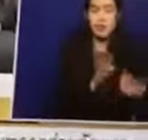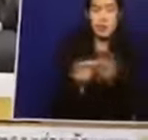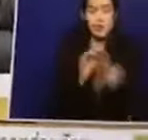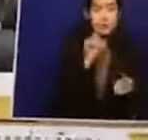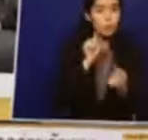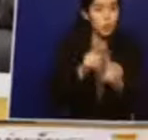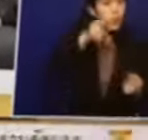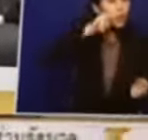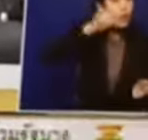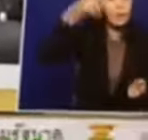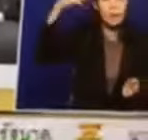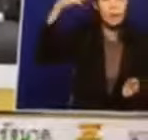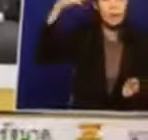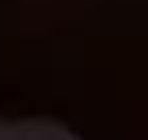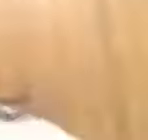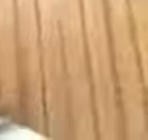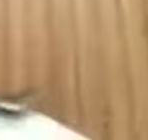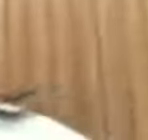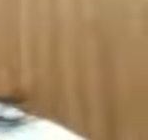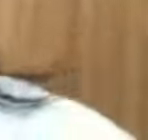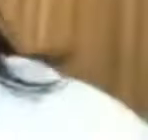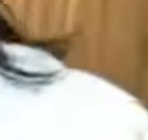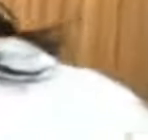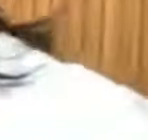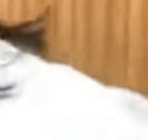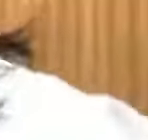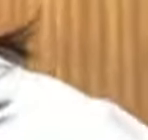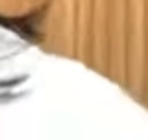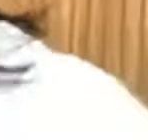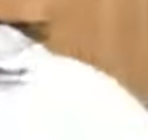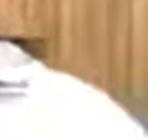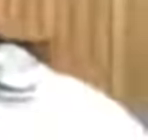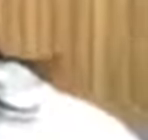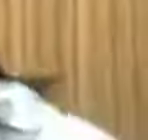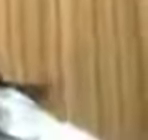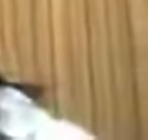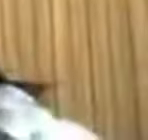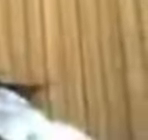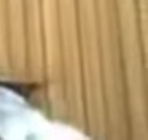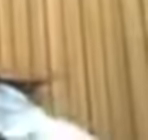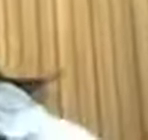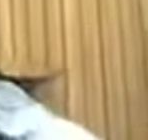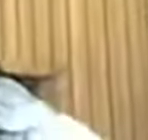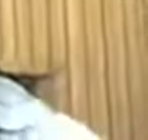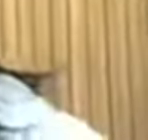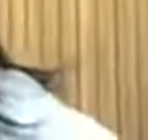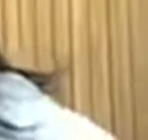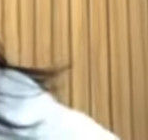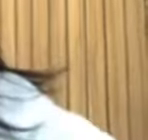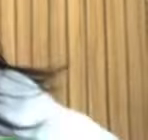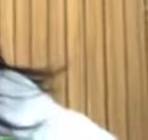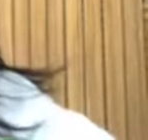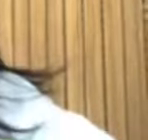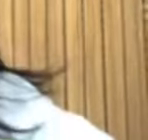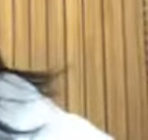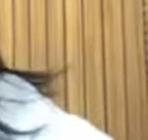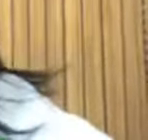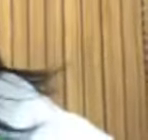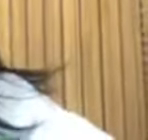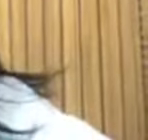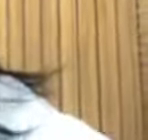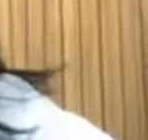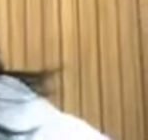ไม่ได้รวมค่ะไม่มั่วนะคะ ค่ะคุณผู้ชมคะก็ตอนนี้ก็เป็นการชี้แจงในเรื่องของเกี่ยวกับบ้านพักนะคะ